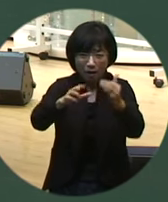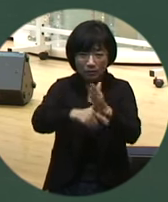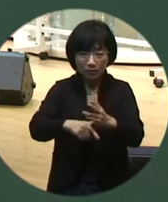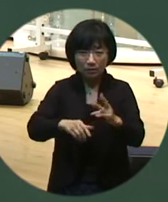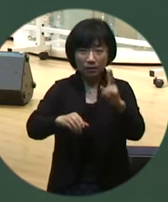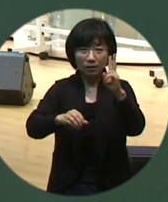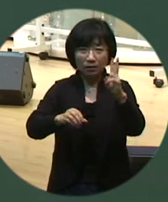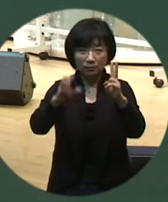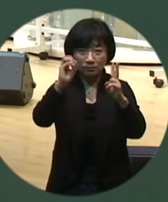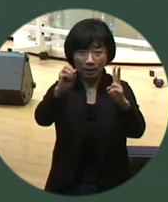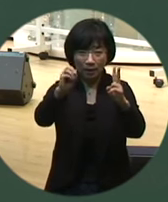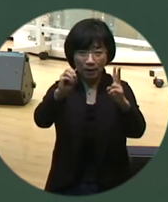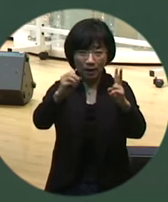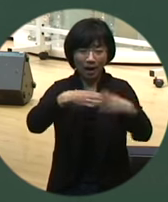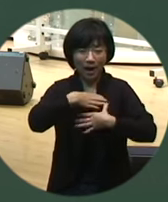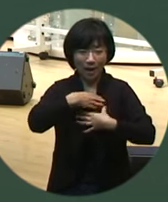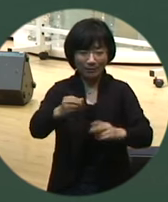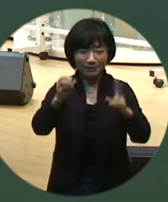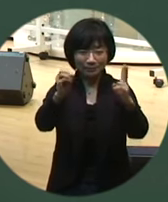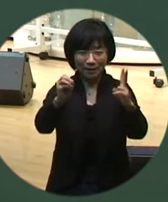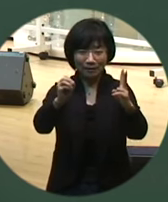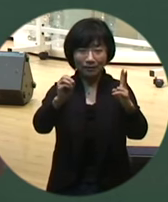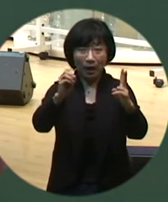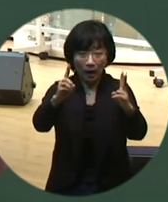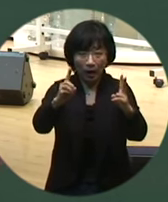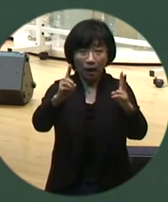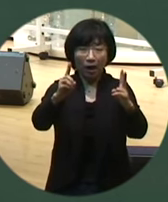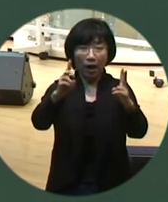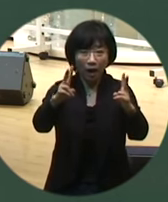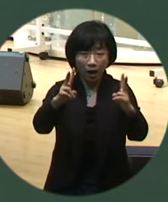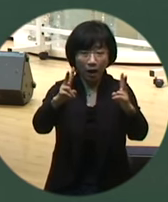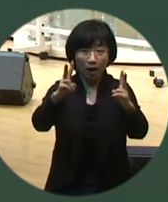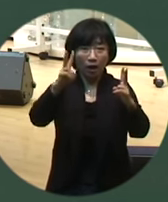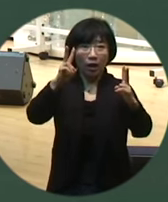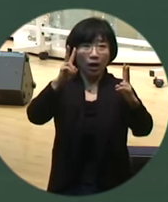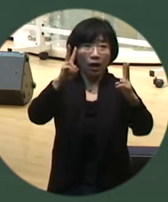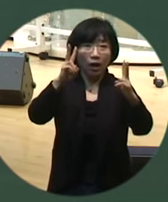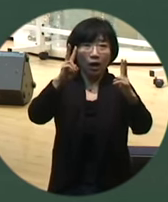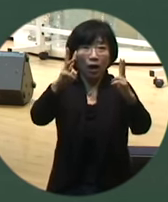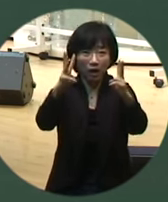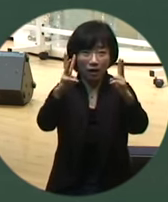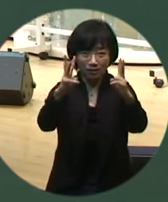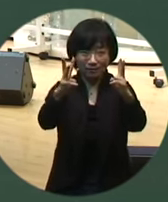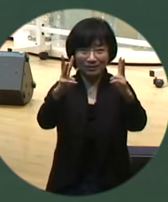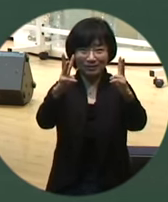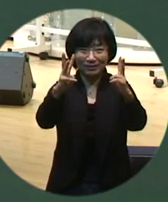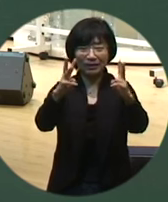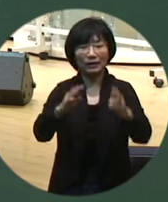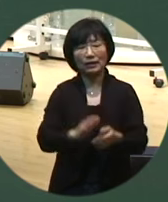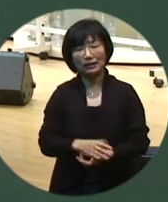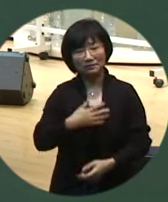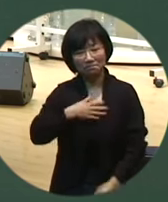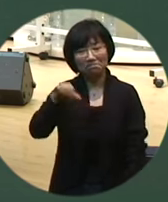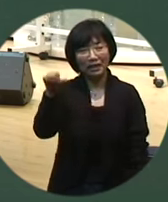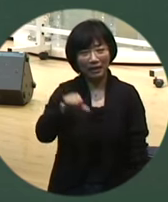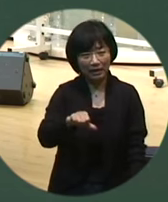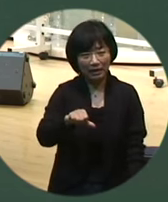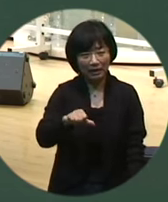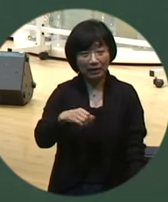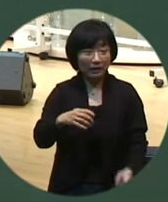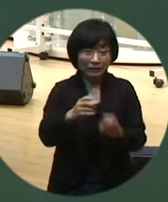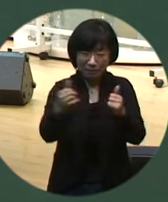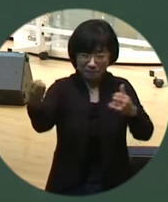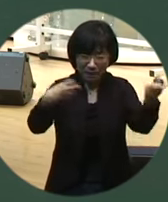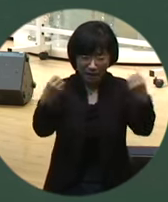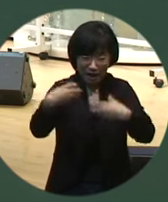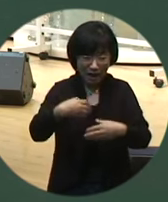So we actually lost 2-3. 사람들 그렇게 얘기하지요. People say 우리가 이기고 있다가 졌다 하지요. They say we were winning or we lost. 잘못 본 겁니다. But